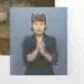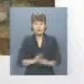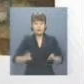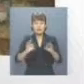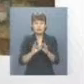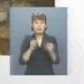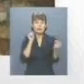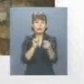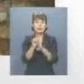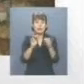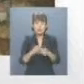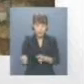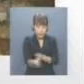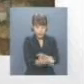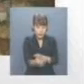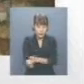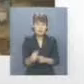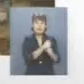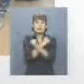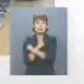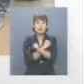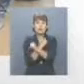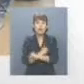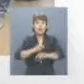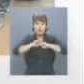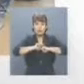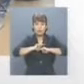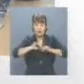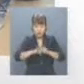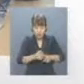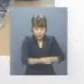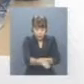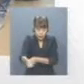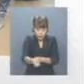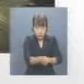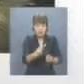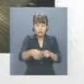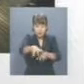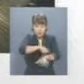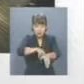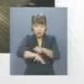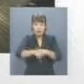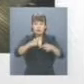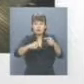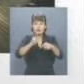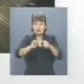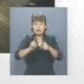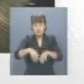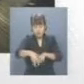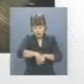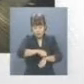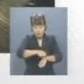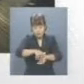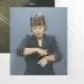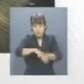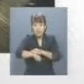ทำความสะอาดนะคะก็คือการป้องกันตนเองของผู้ทำความสะอาดบ้านนะคะเช่นการใส่ถุงมือยางรองเท้าบูทมีความสำคัญอย่างมากพอๆกับการใส่ผ้าปิดป